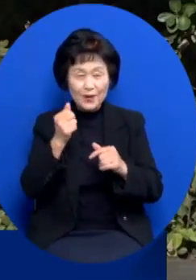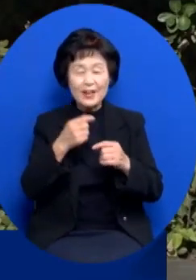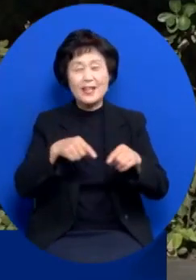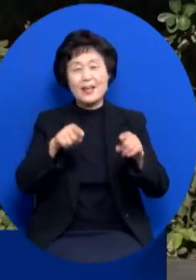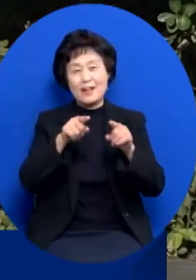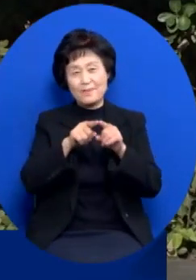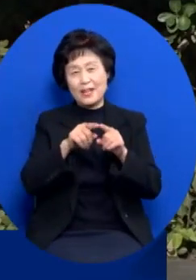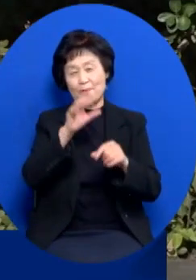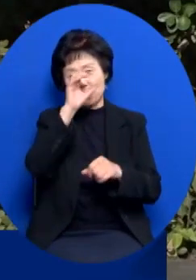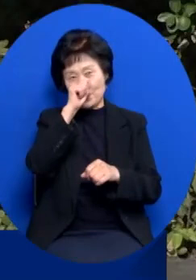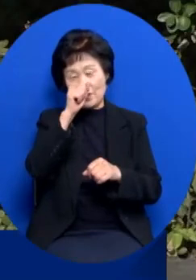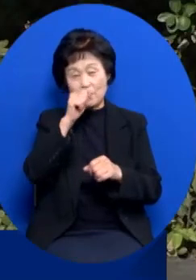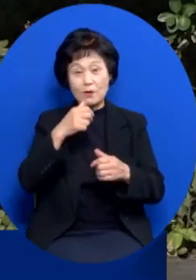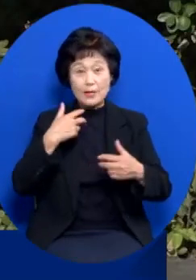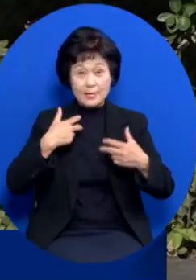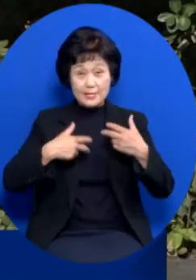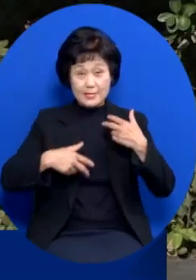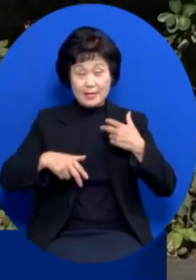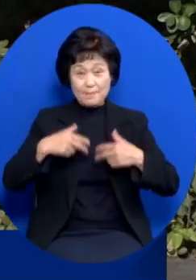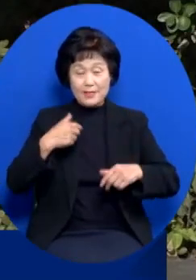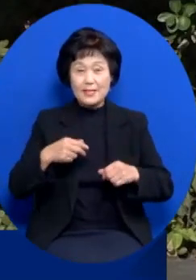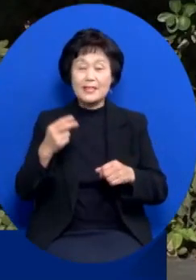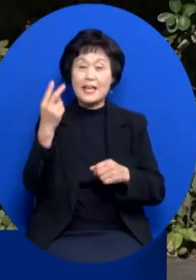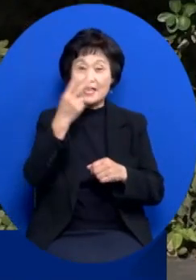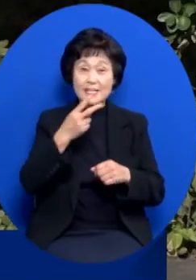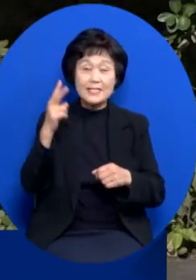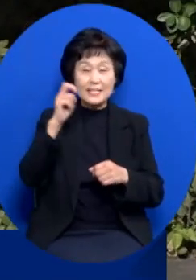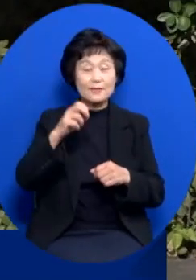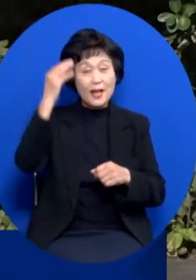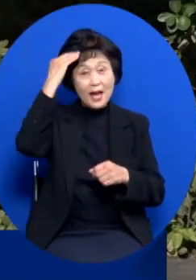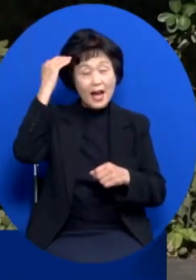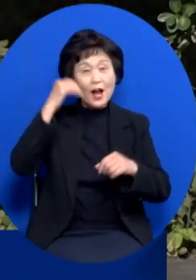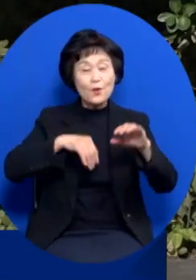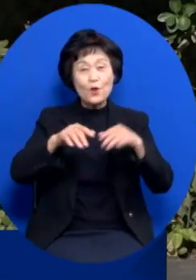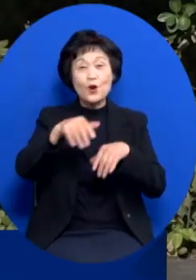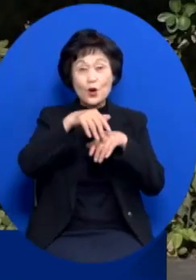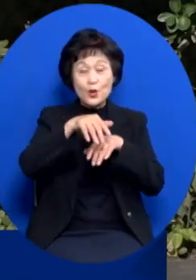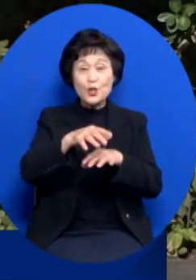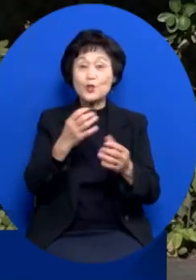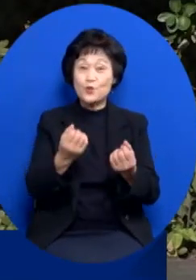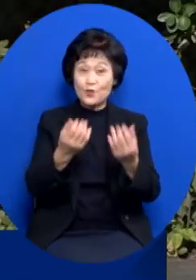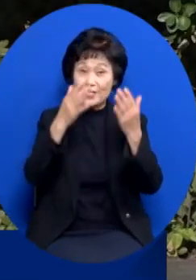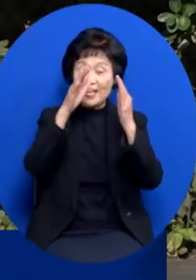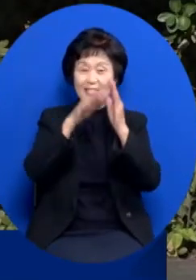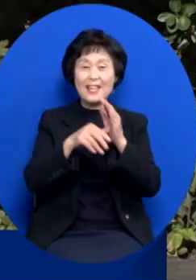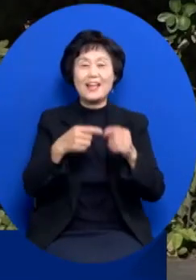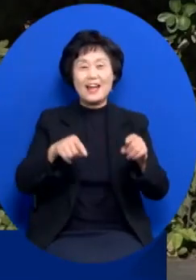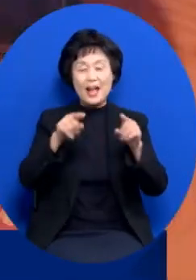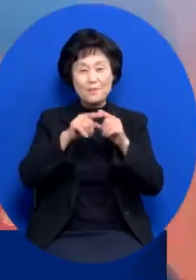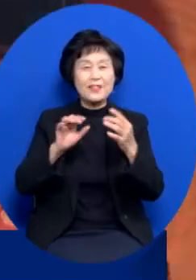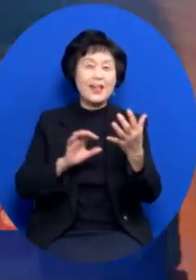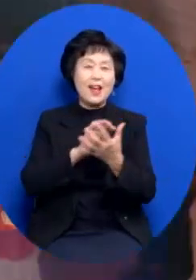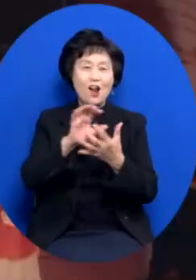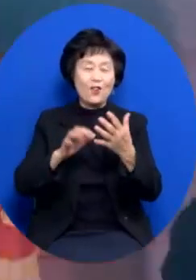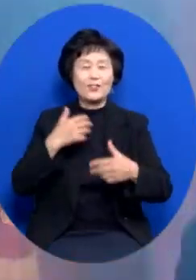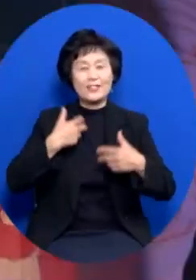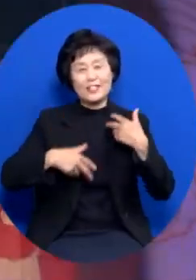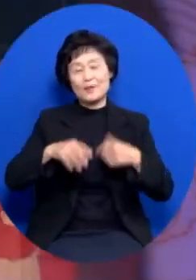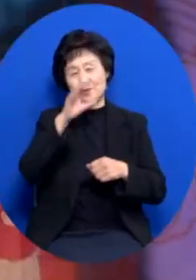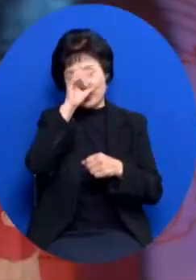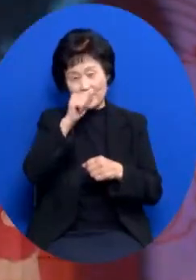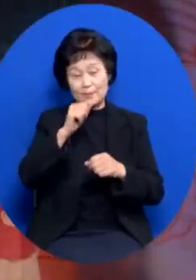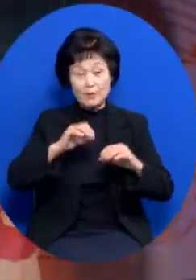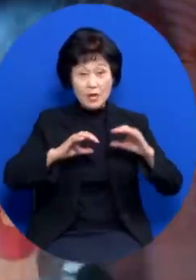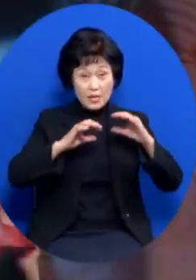좀 재미있게 그 2022 코리아 퍼레이드에 같이 즐길 수 있었으면 좋겠어요.